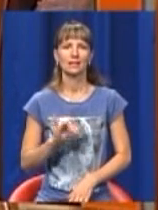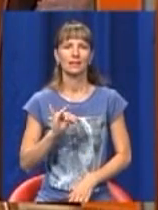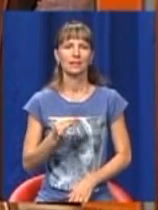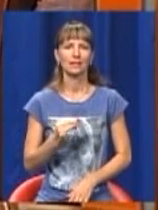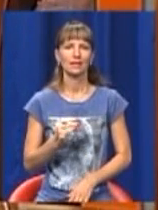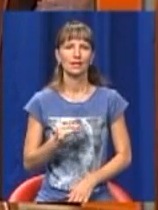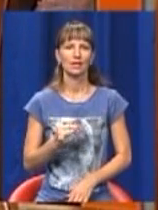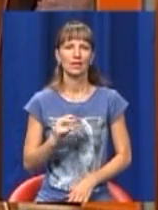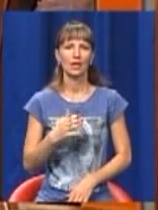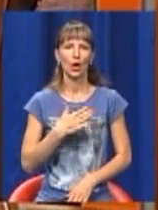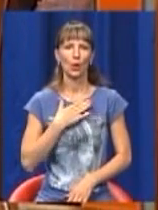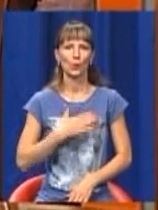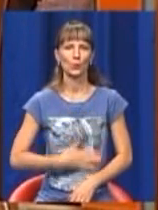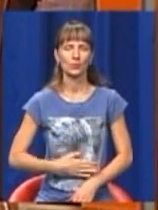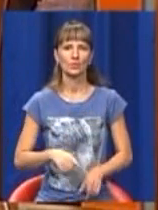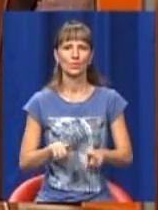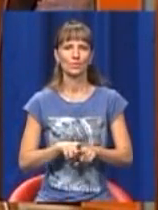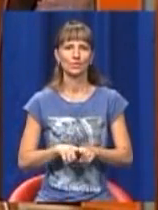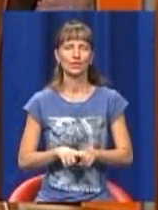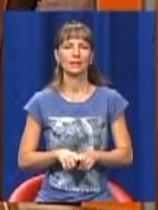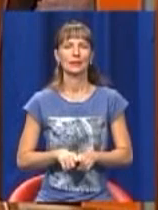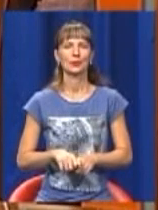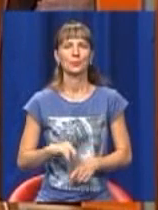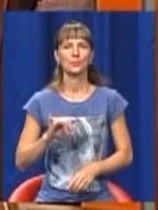И на груди, и